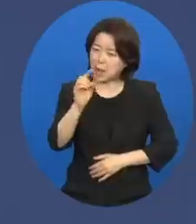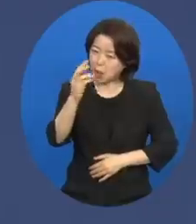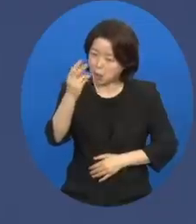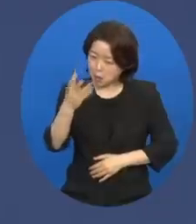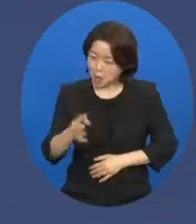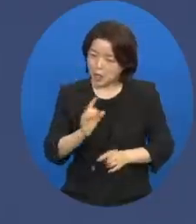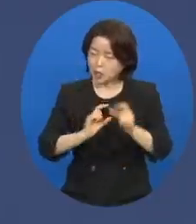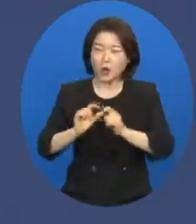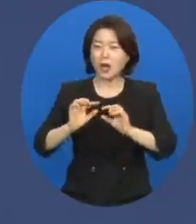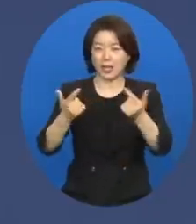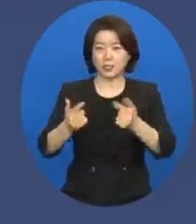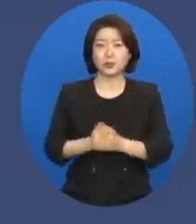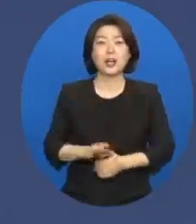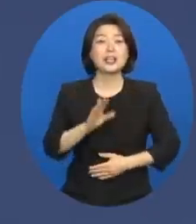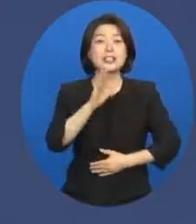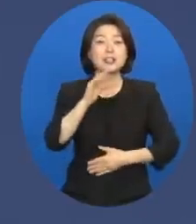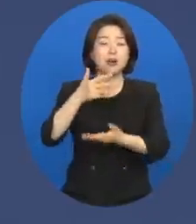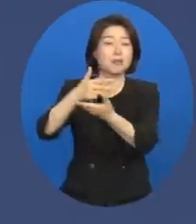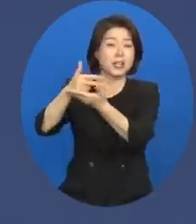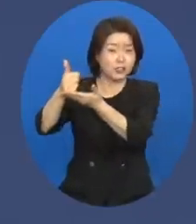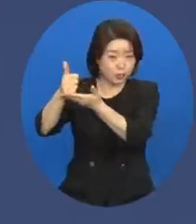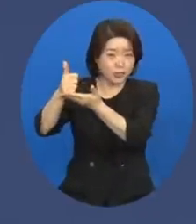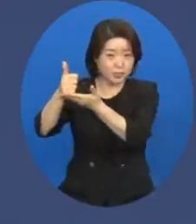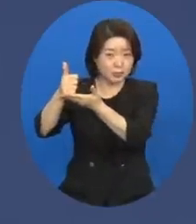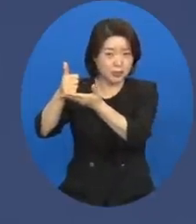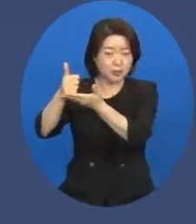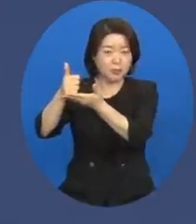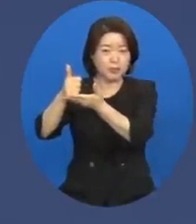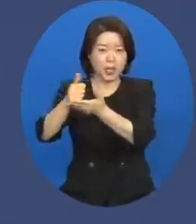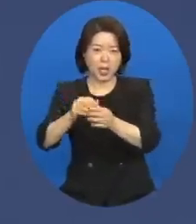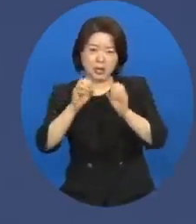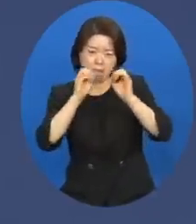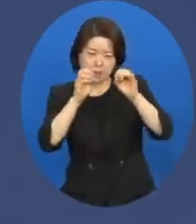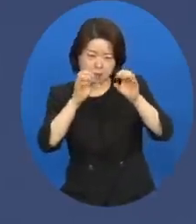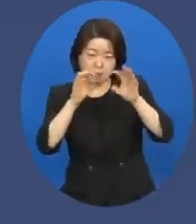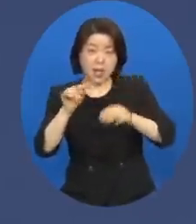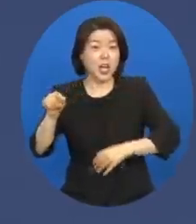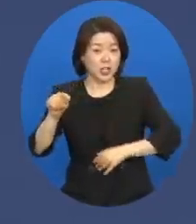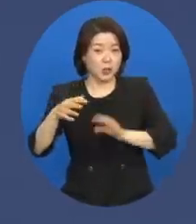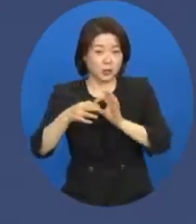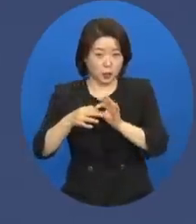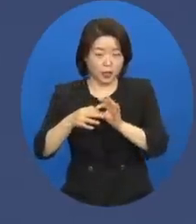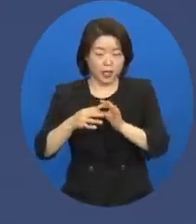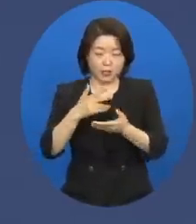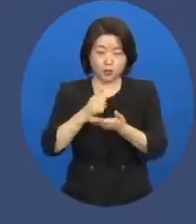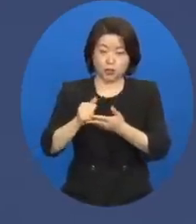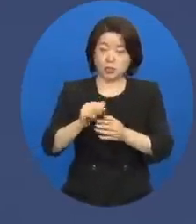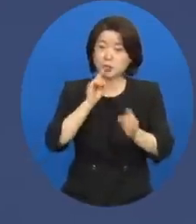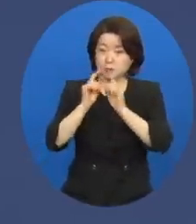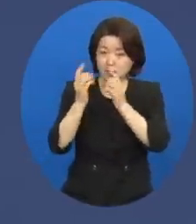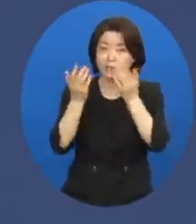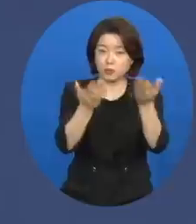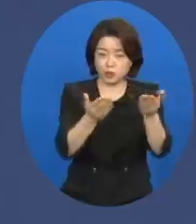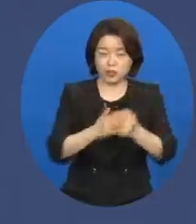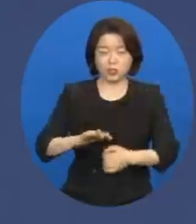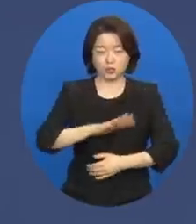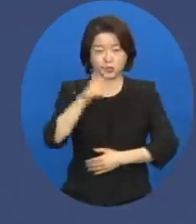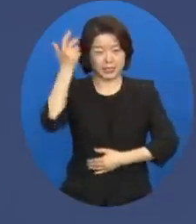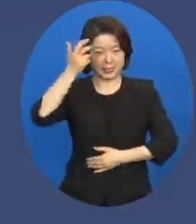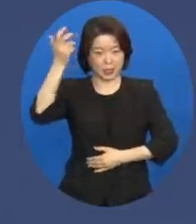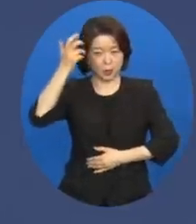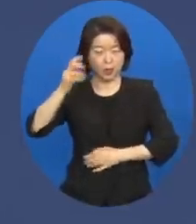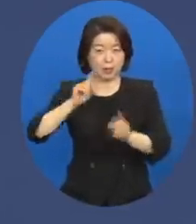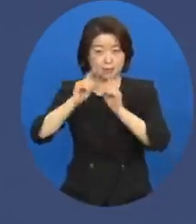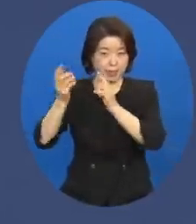아니라 정말 주님이 어떤 스피커를 통해서든지 주님께서 말씀하시는 우리의 영혼에